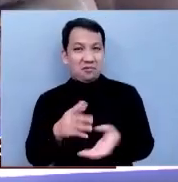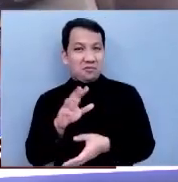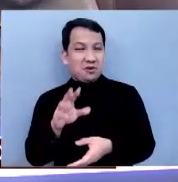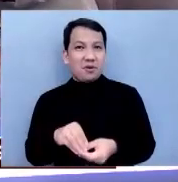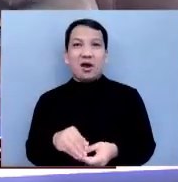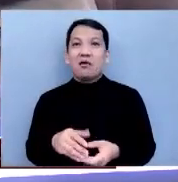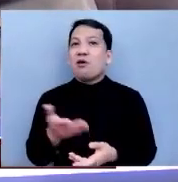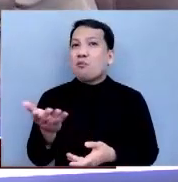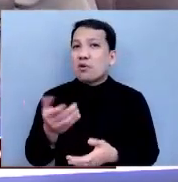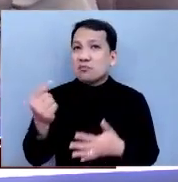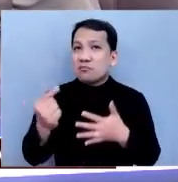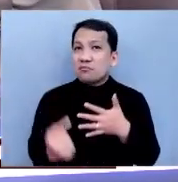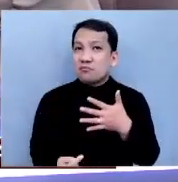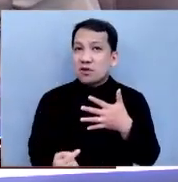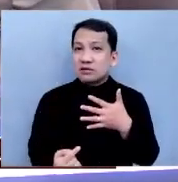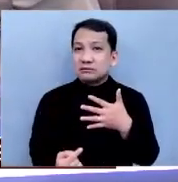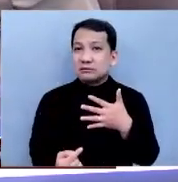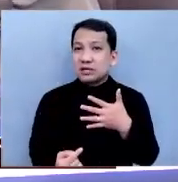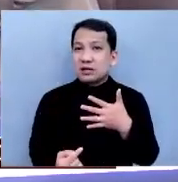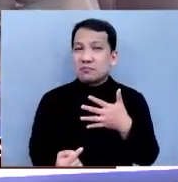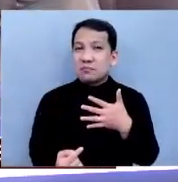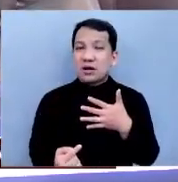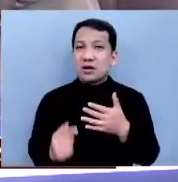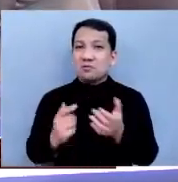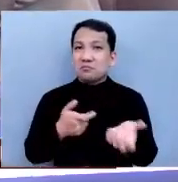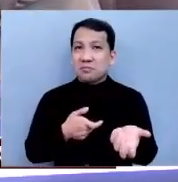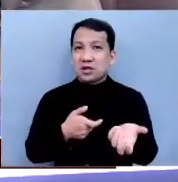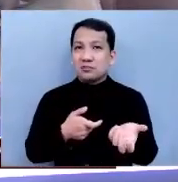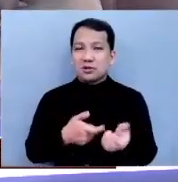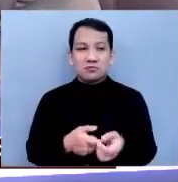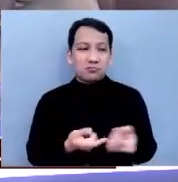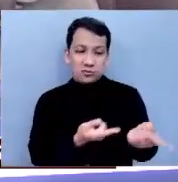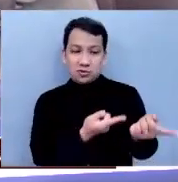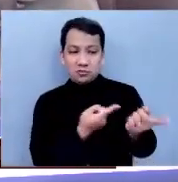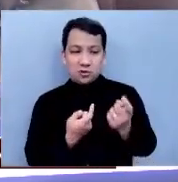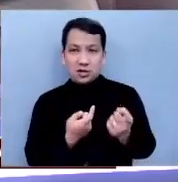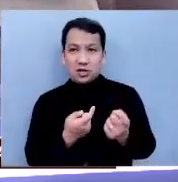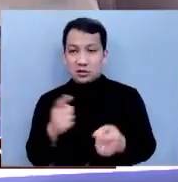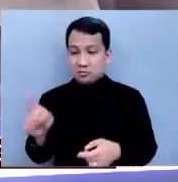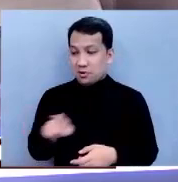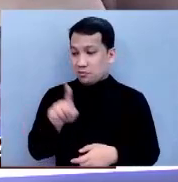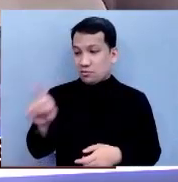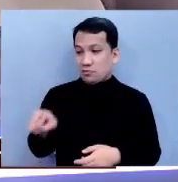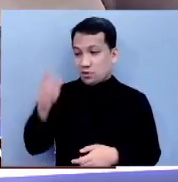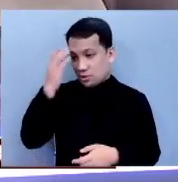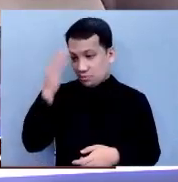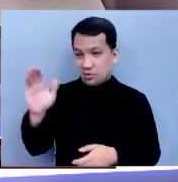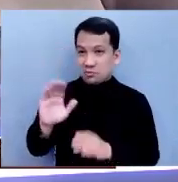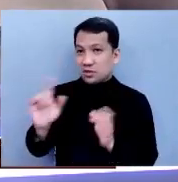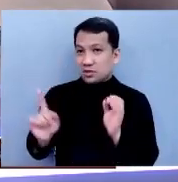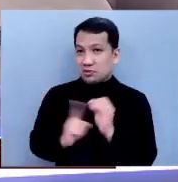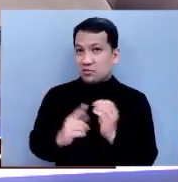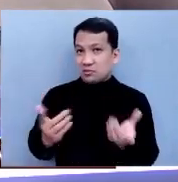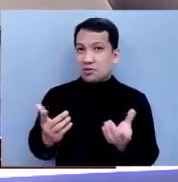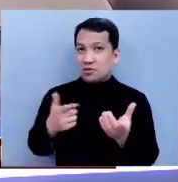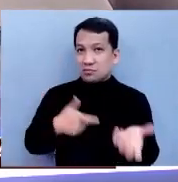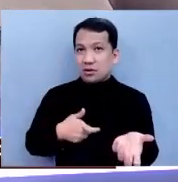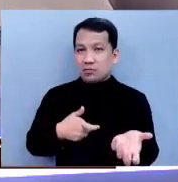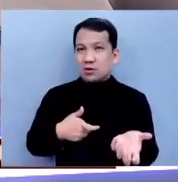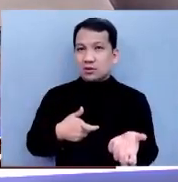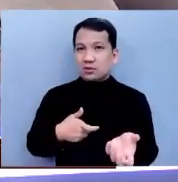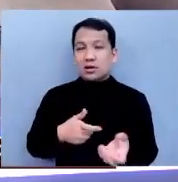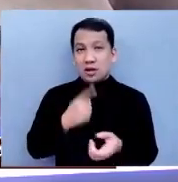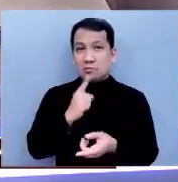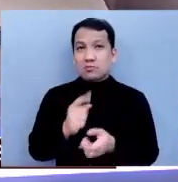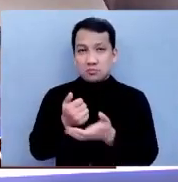mga baril itong meron si Senator Robin Padilla? Buti natanong mo, tatanungin din kita. Kasi wala talaga ako masyadong alam sa baril, Bok, pero you can help me out here,